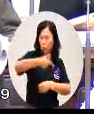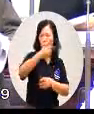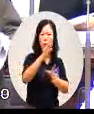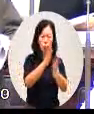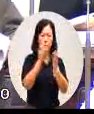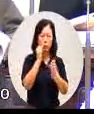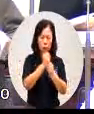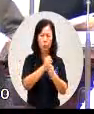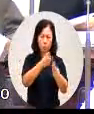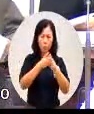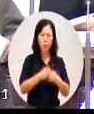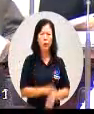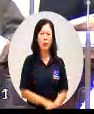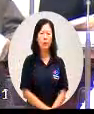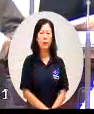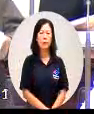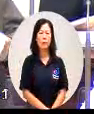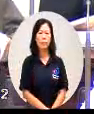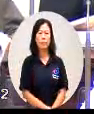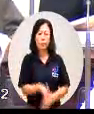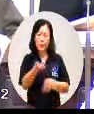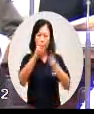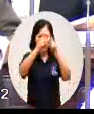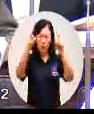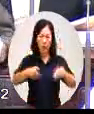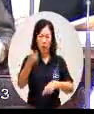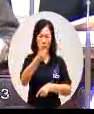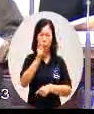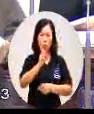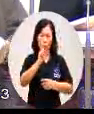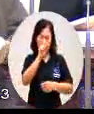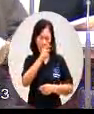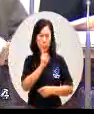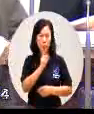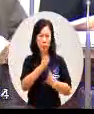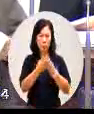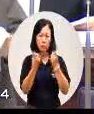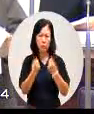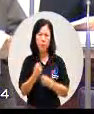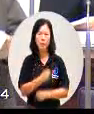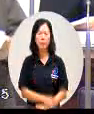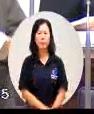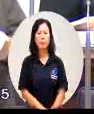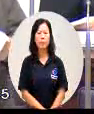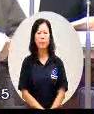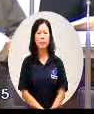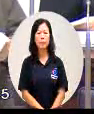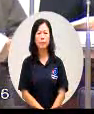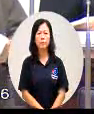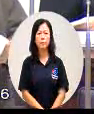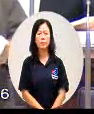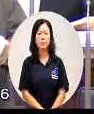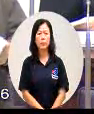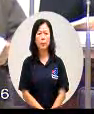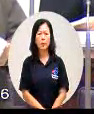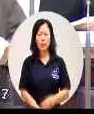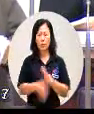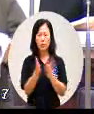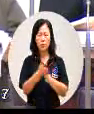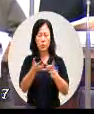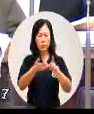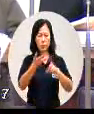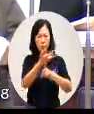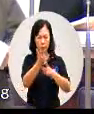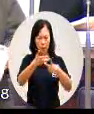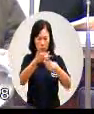该要求。拄只周议员特别提到，讲伫咱的迄个规个莲池潭的边